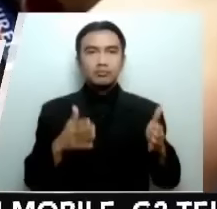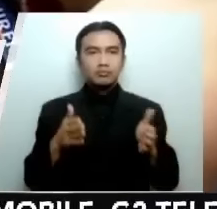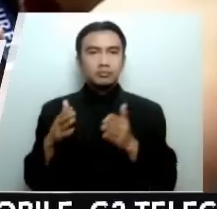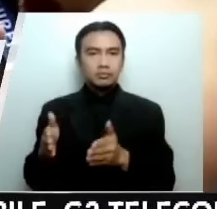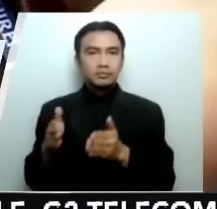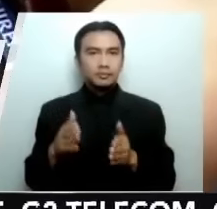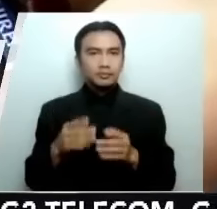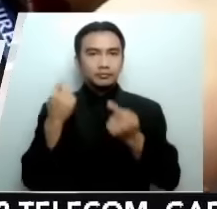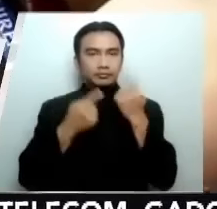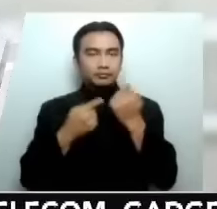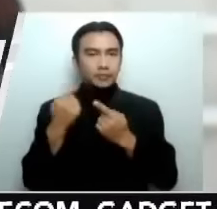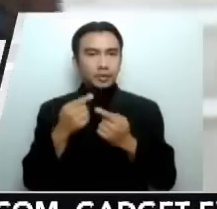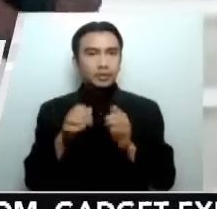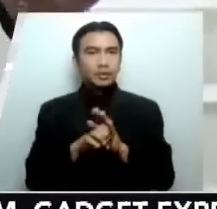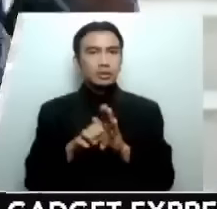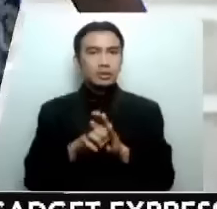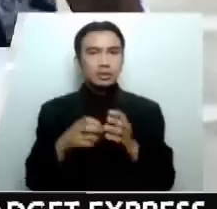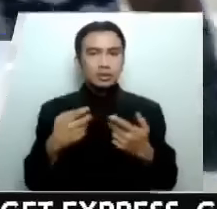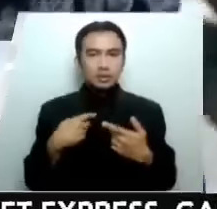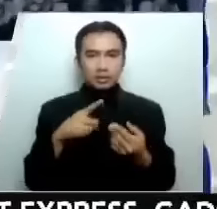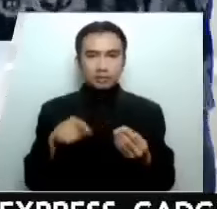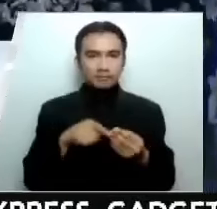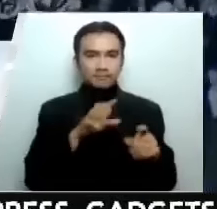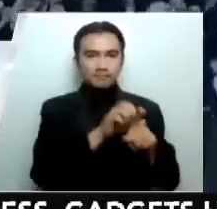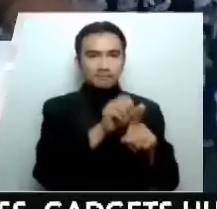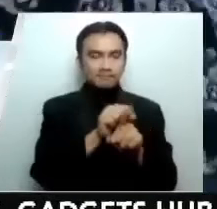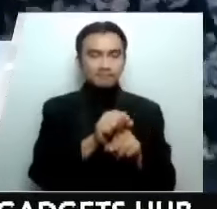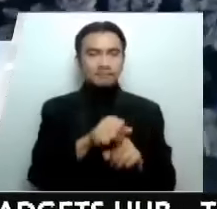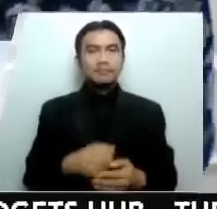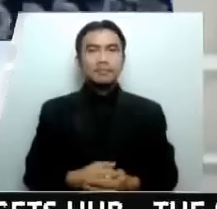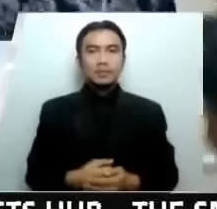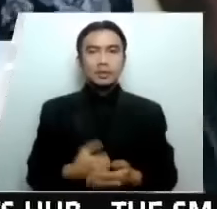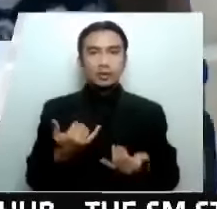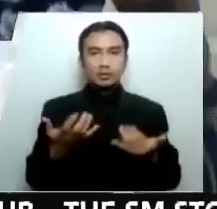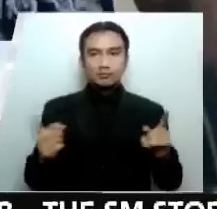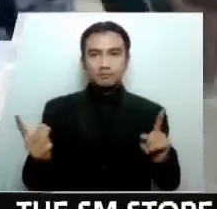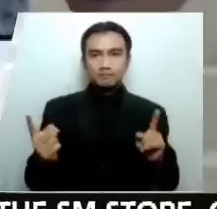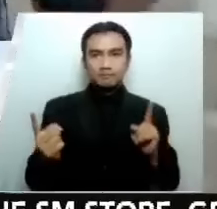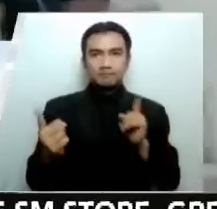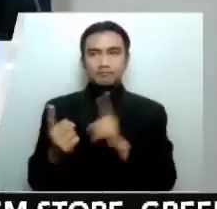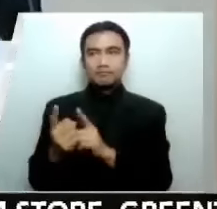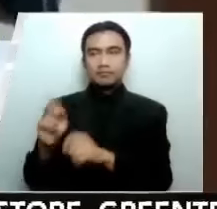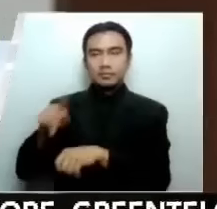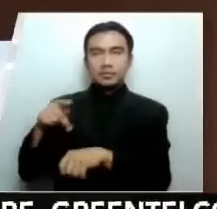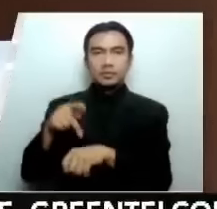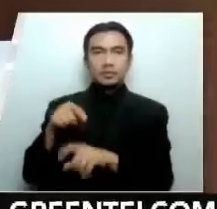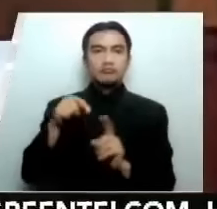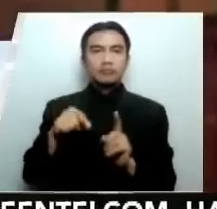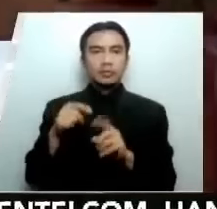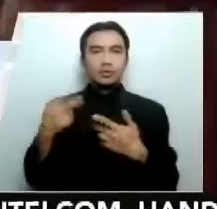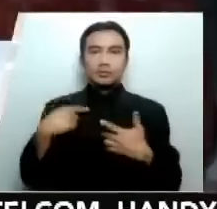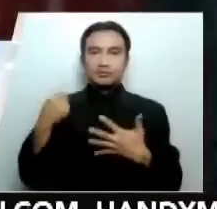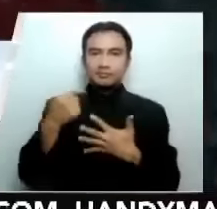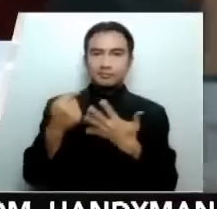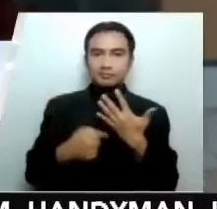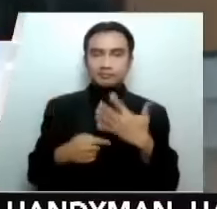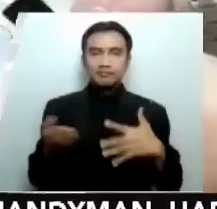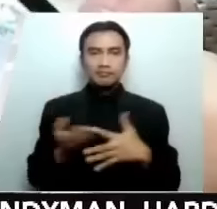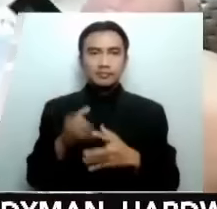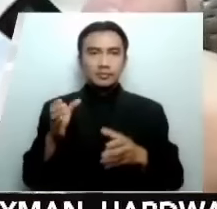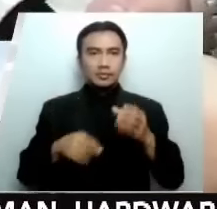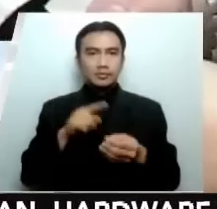na dyan ang extradition. Pag-uwi sa Pilipinas, haharapin ni Teves ang mga kasong multiple murder, frustrated murder, at attempted